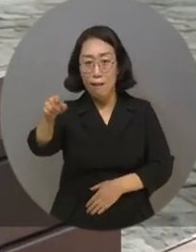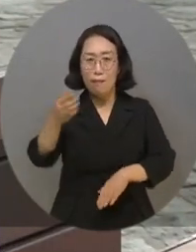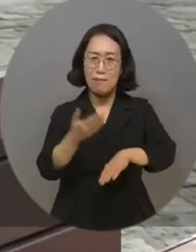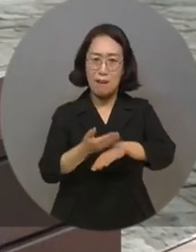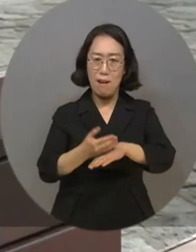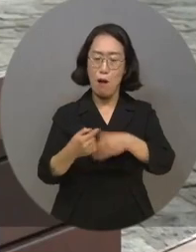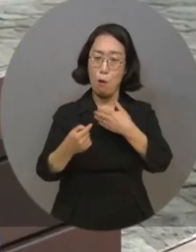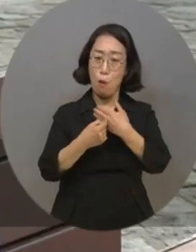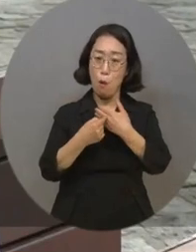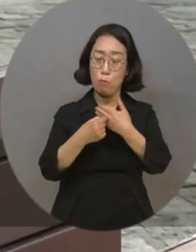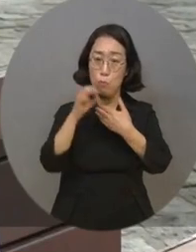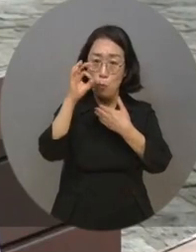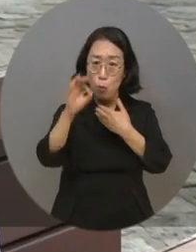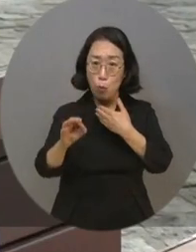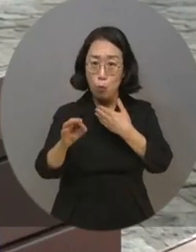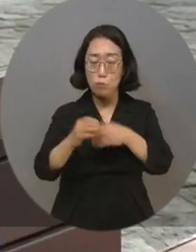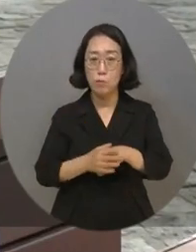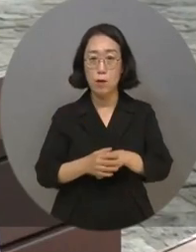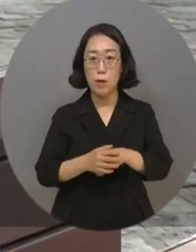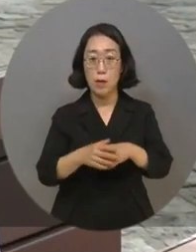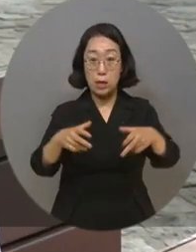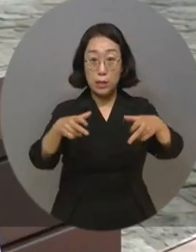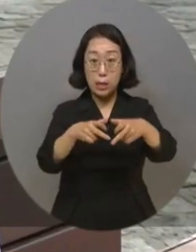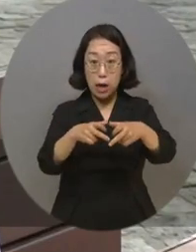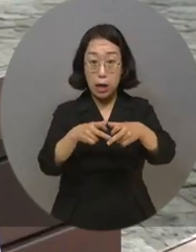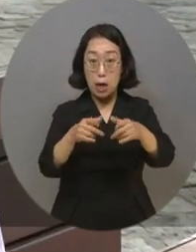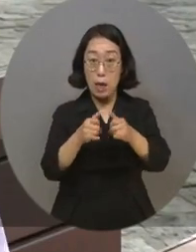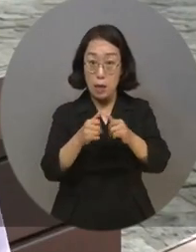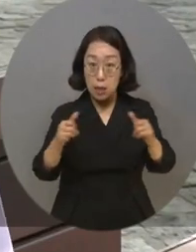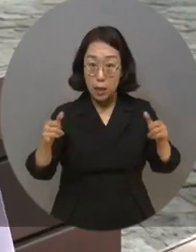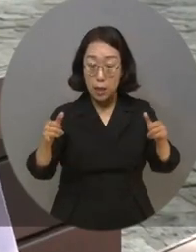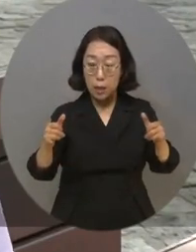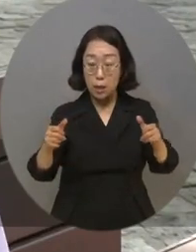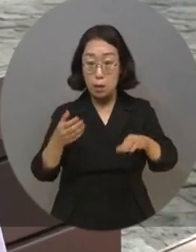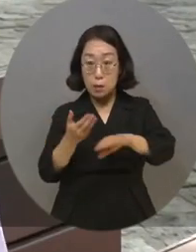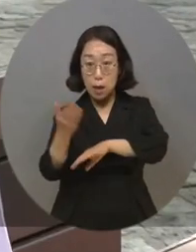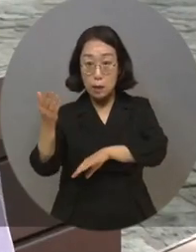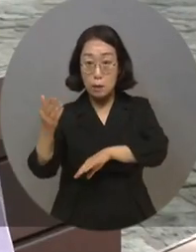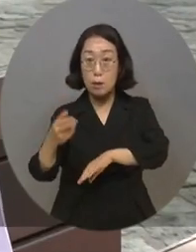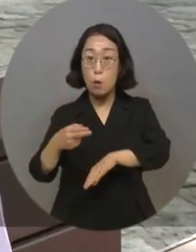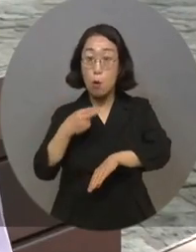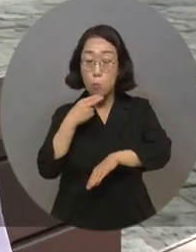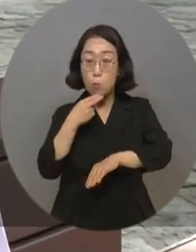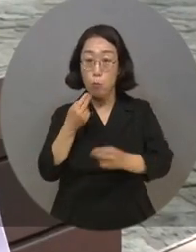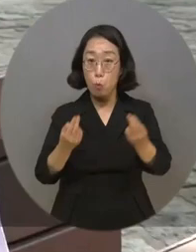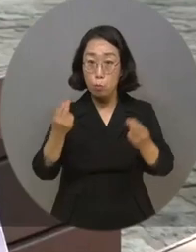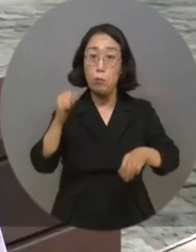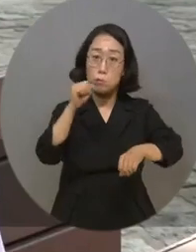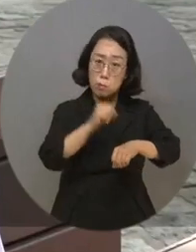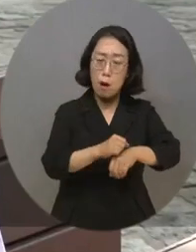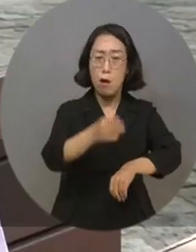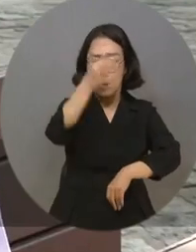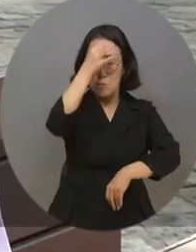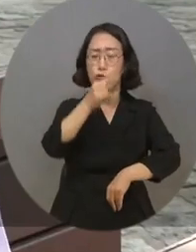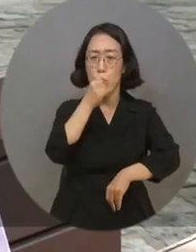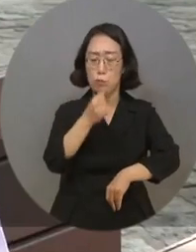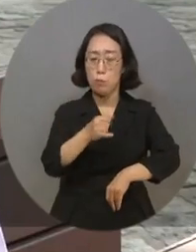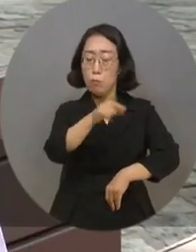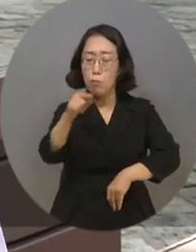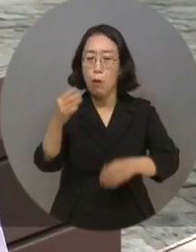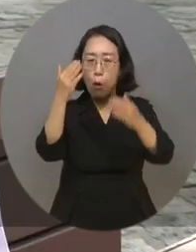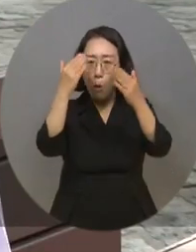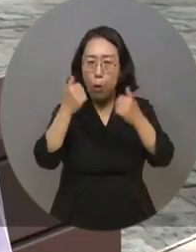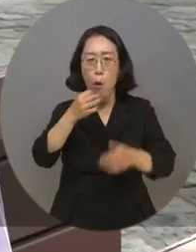겉으로 볼 땐 모르지만 장애인들이 비장애인보다 지적으로 뛰어난 경우 굉장히 많거든요. 근데 그걸 사실 사람들이 잘